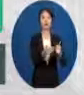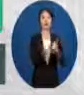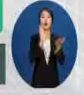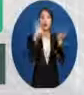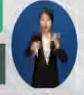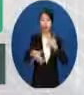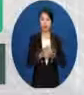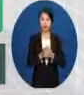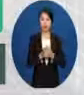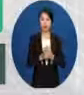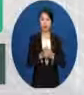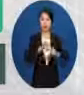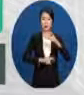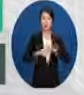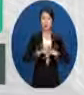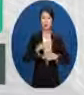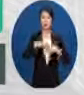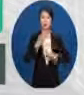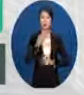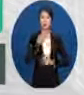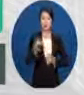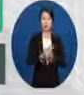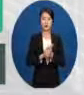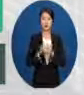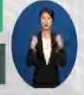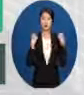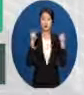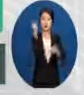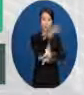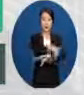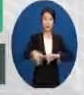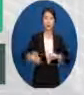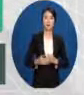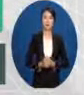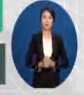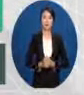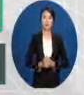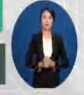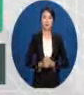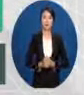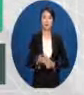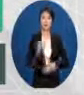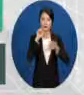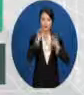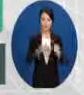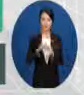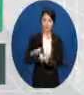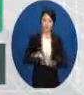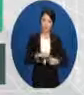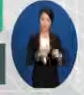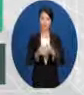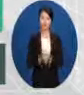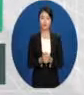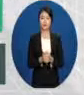천안시와 천안새마을금고는 9일 시청소 회의실에서 동남구보건소 건강생활지원센터 시설 사용